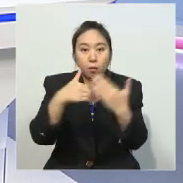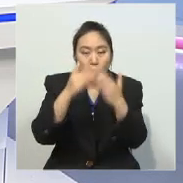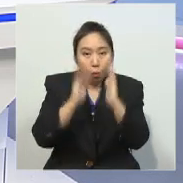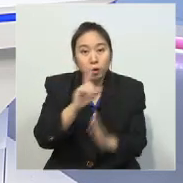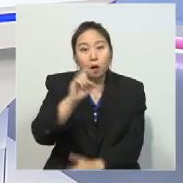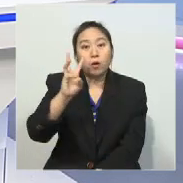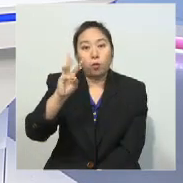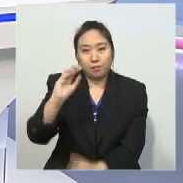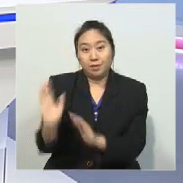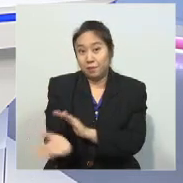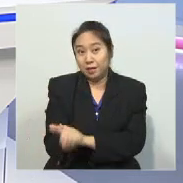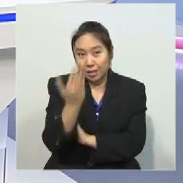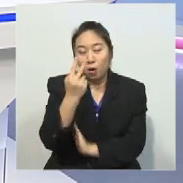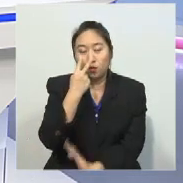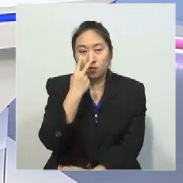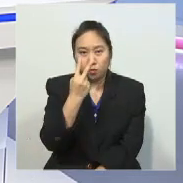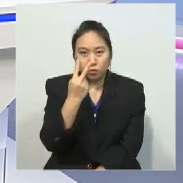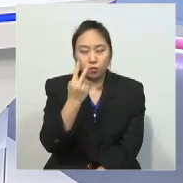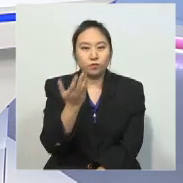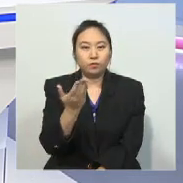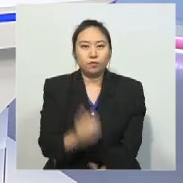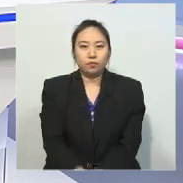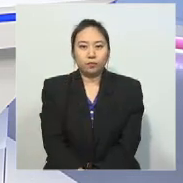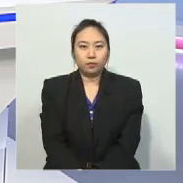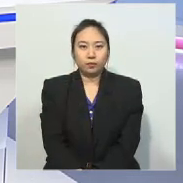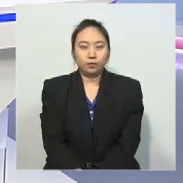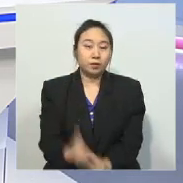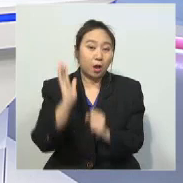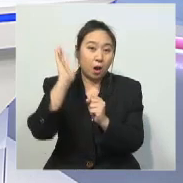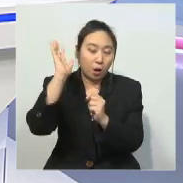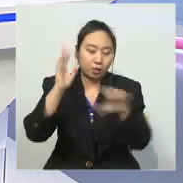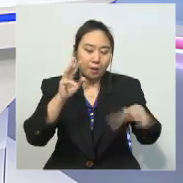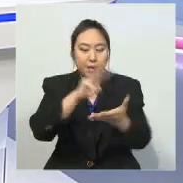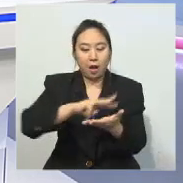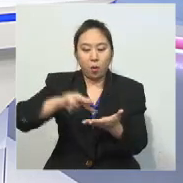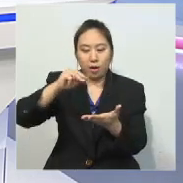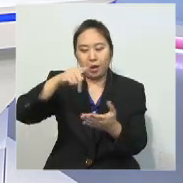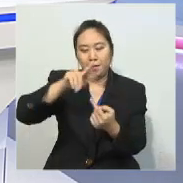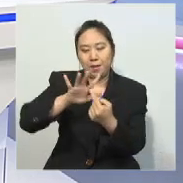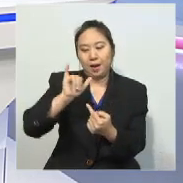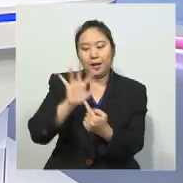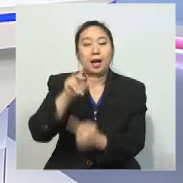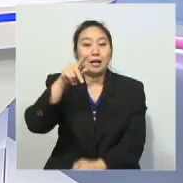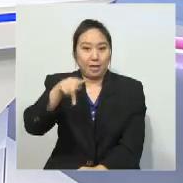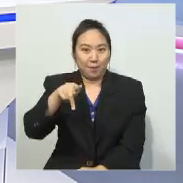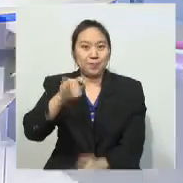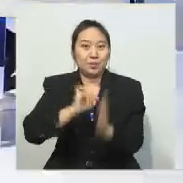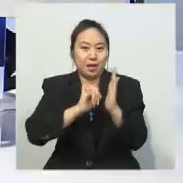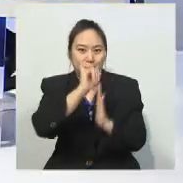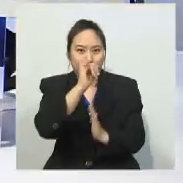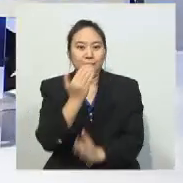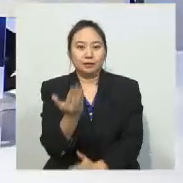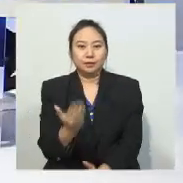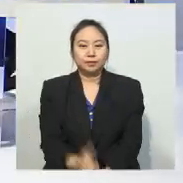160คนตั้งแต่เมื่อช่วงเช้าที่ผ่านมาไปดูบรรยากาศกันครับกับคุณสุภัทรเหล่ากมลรายงานจากมหาวิทยาลัยพายัพจังหวัดเชียงใหม่คุณสุภัทรเชิญ